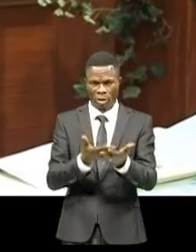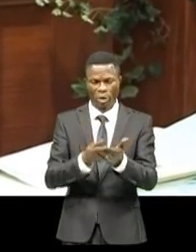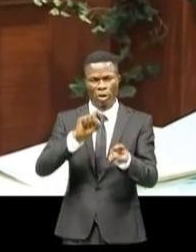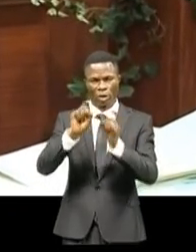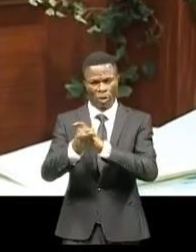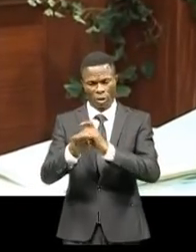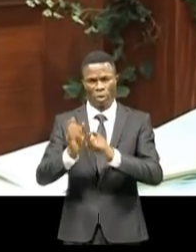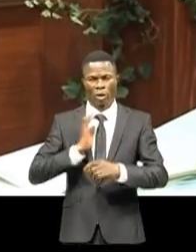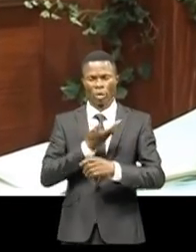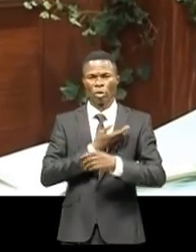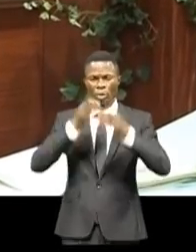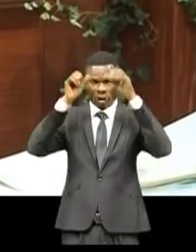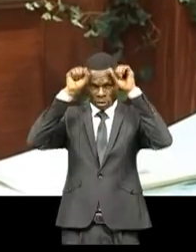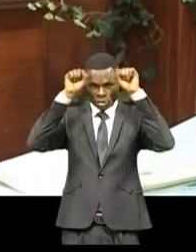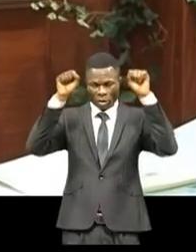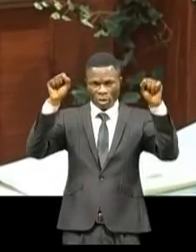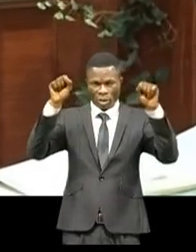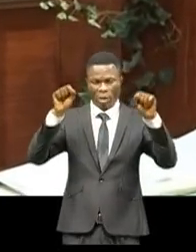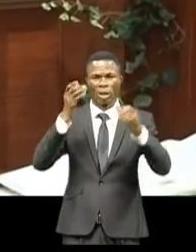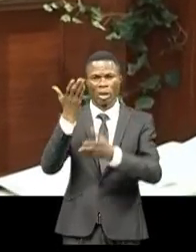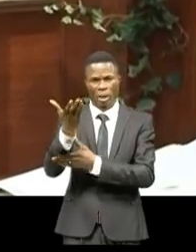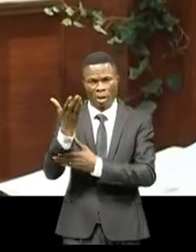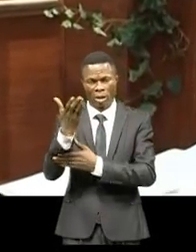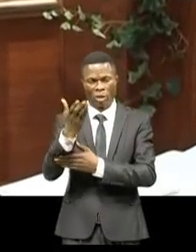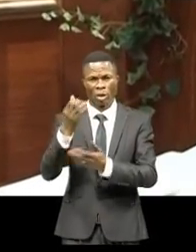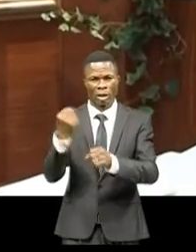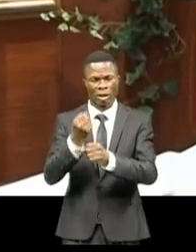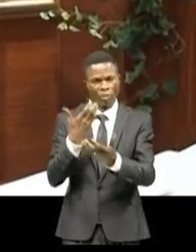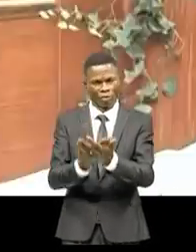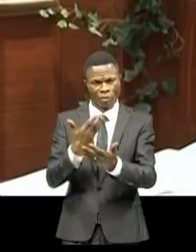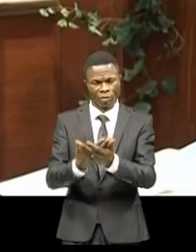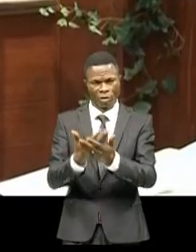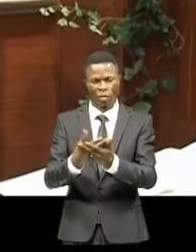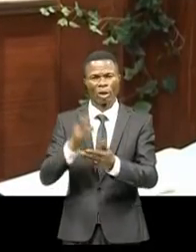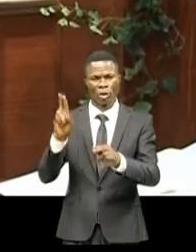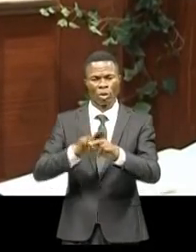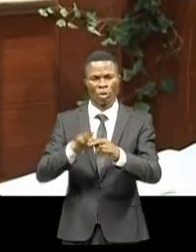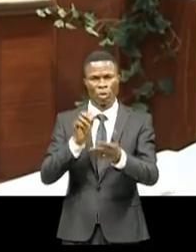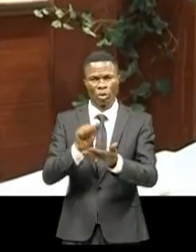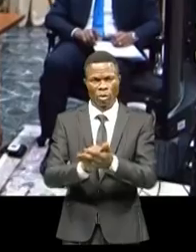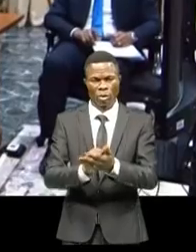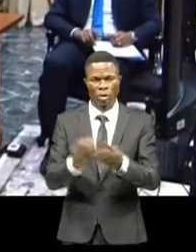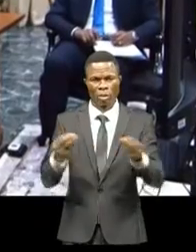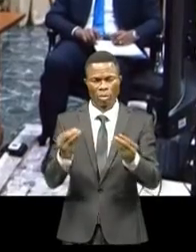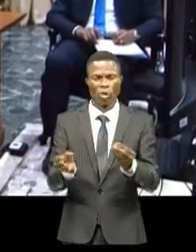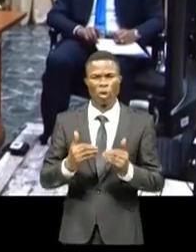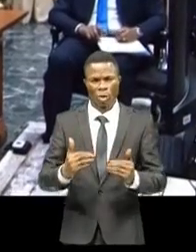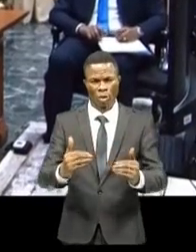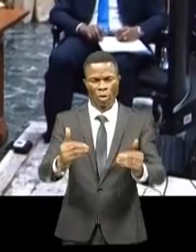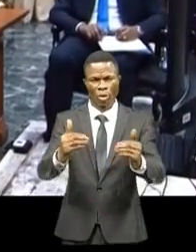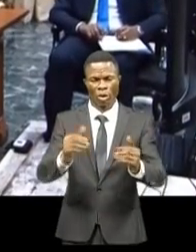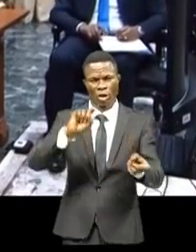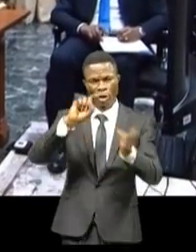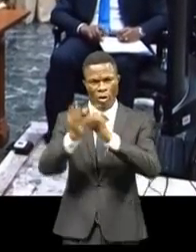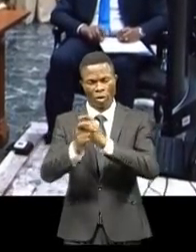Le président de la République a appelé à une accélération de leur mise en œuvre afin de continuer à